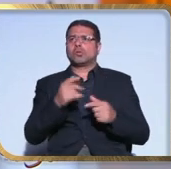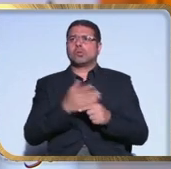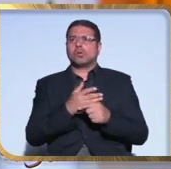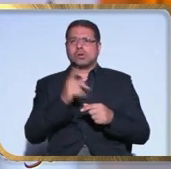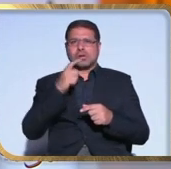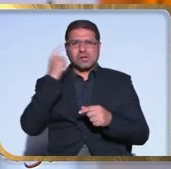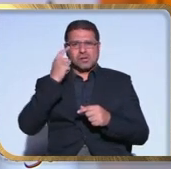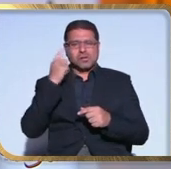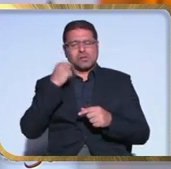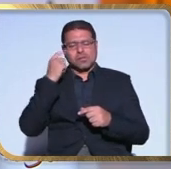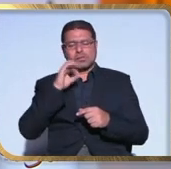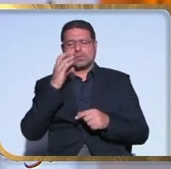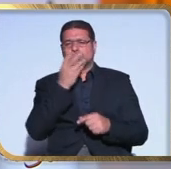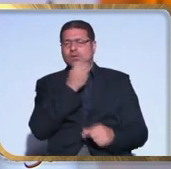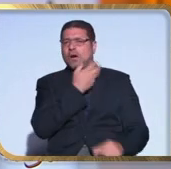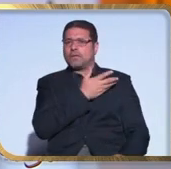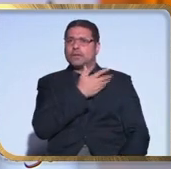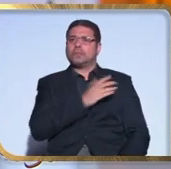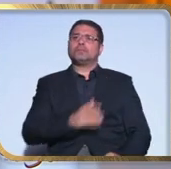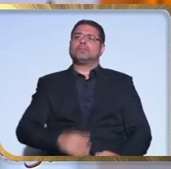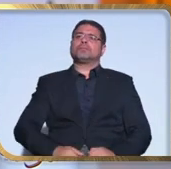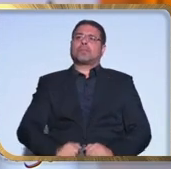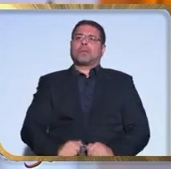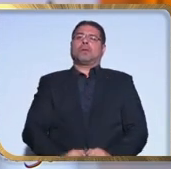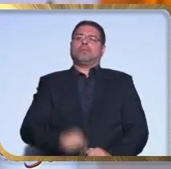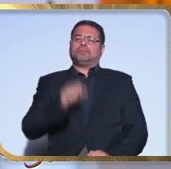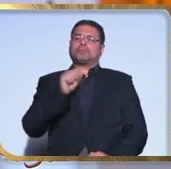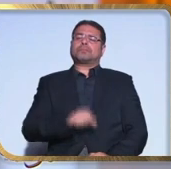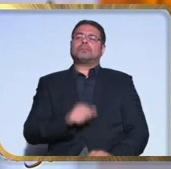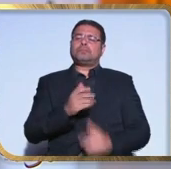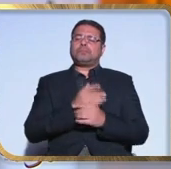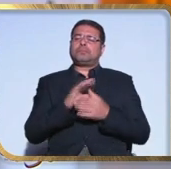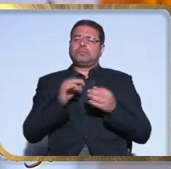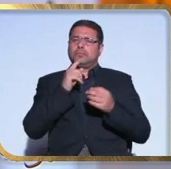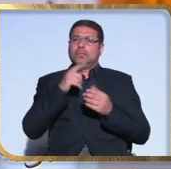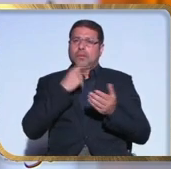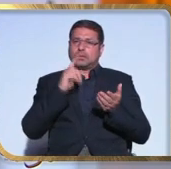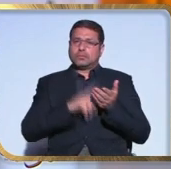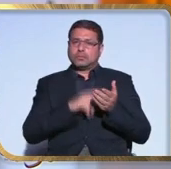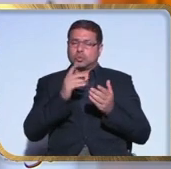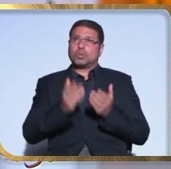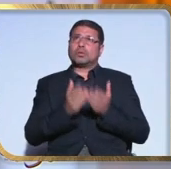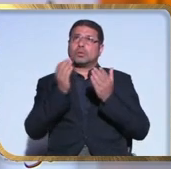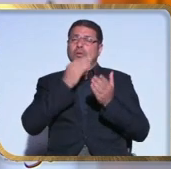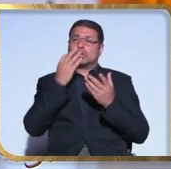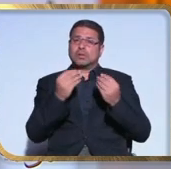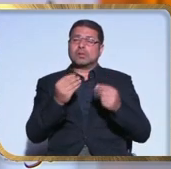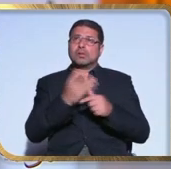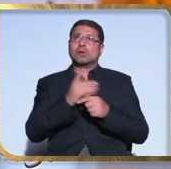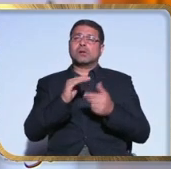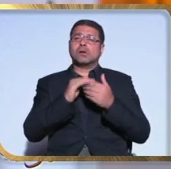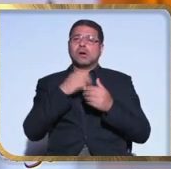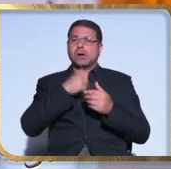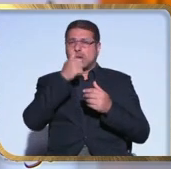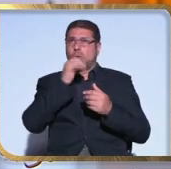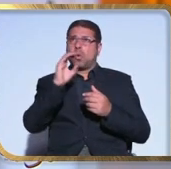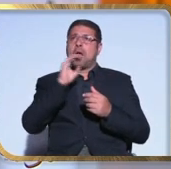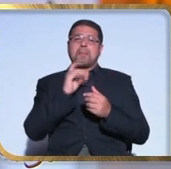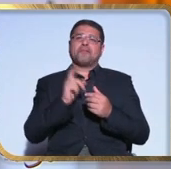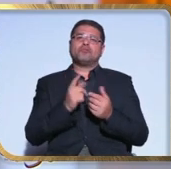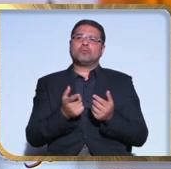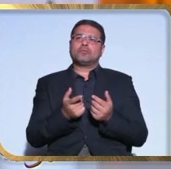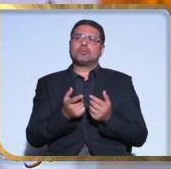بتتذكر بتستغفر اه لكن انا بقى اقصد لما بقعد ادعي ربنا ك مافيش ولا دعاء بستج